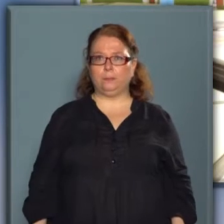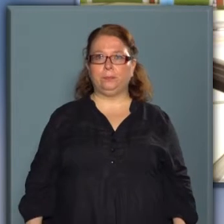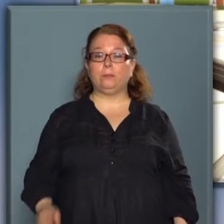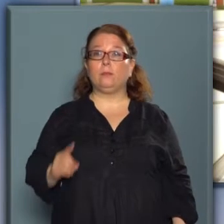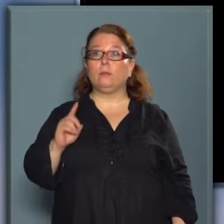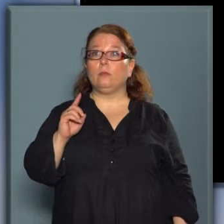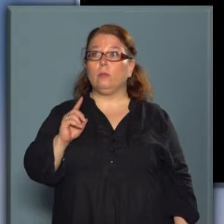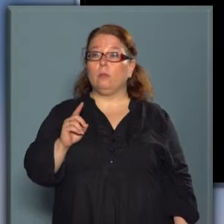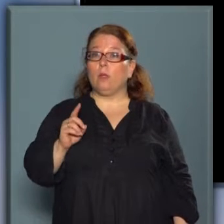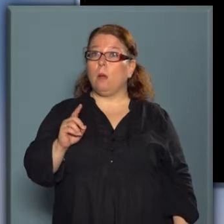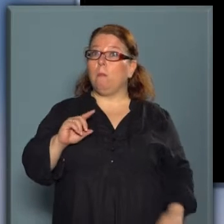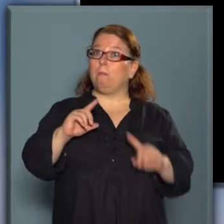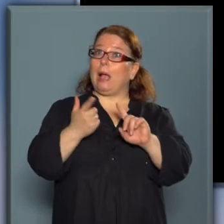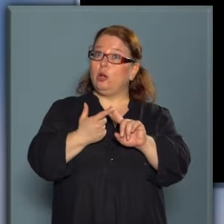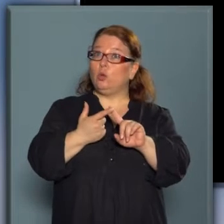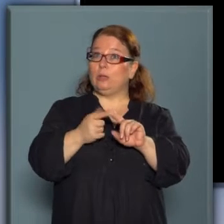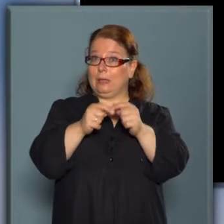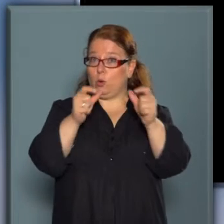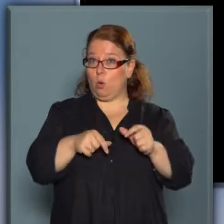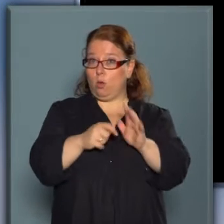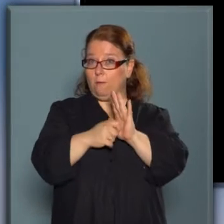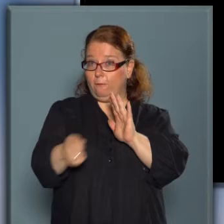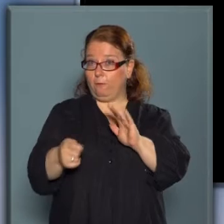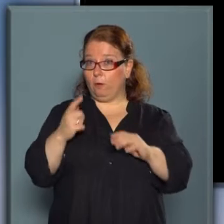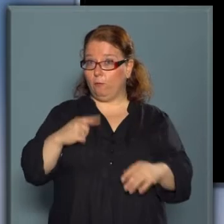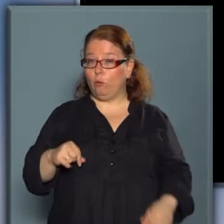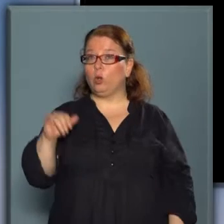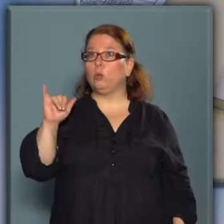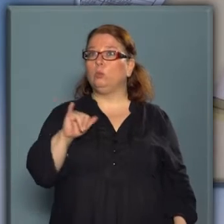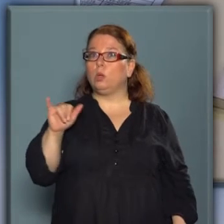A második könyv, amit a